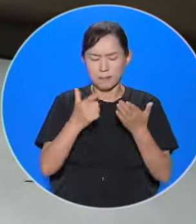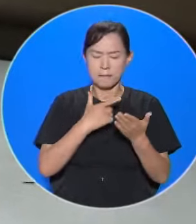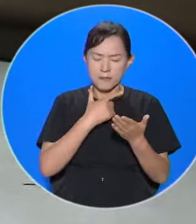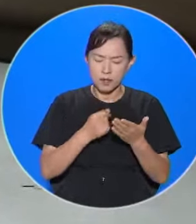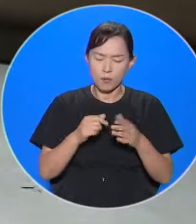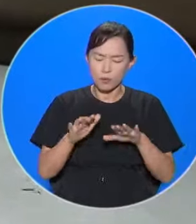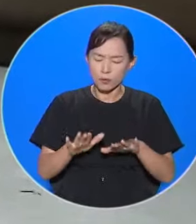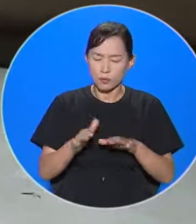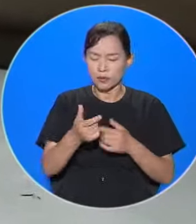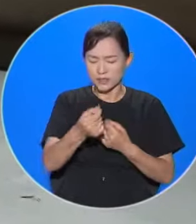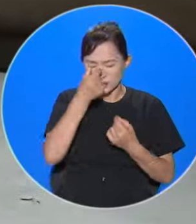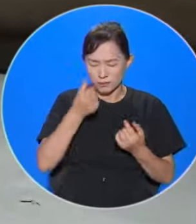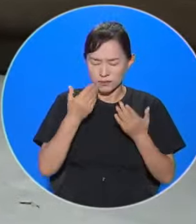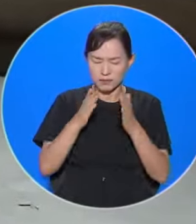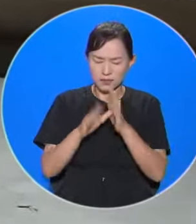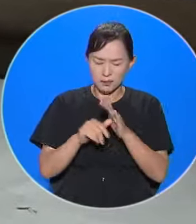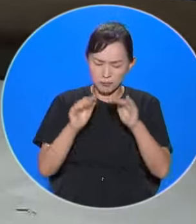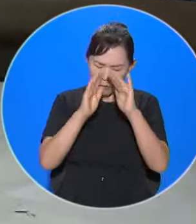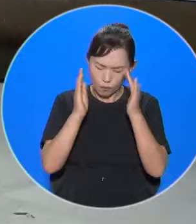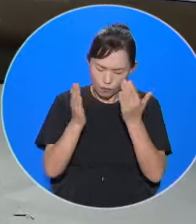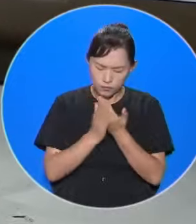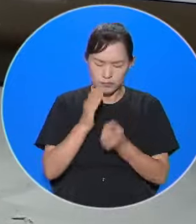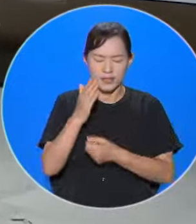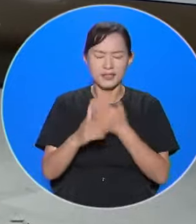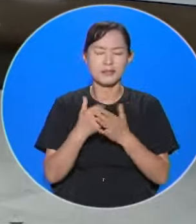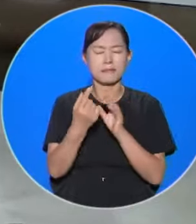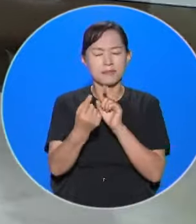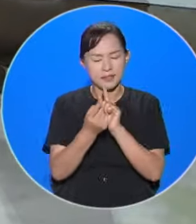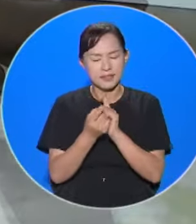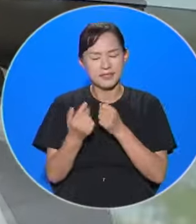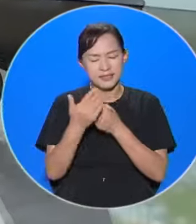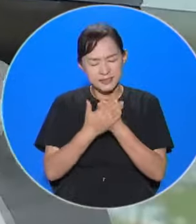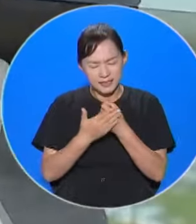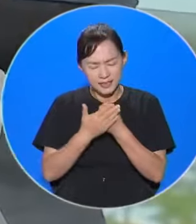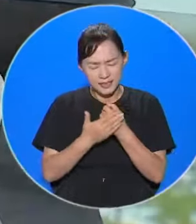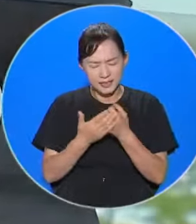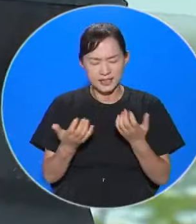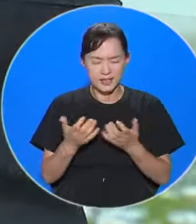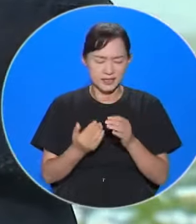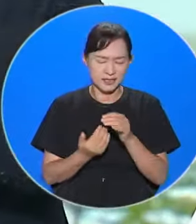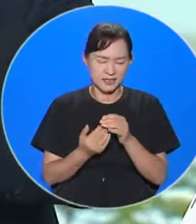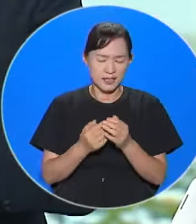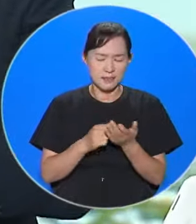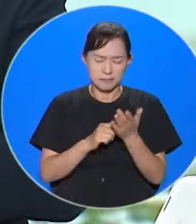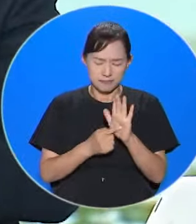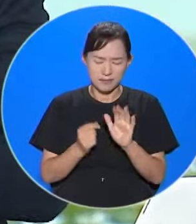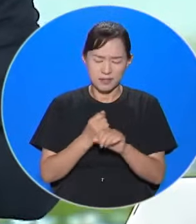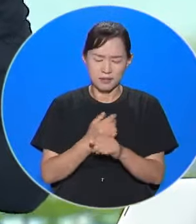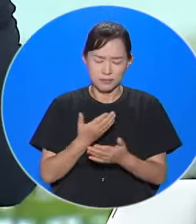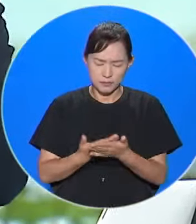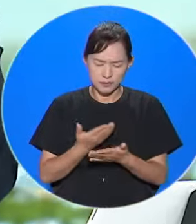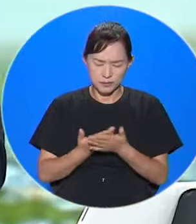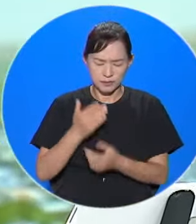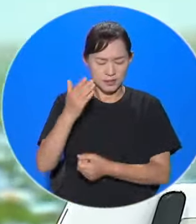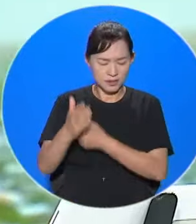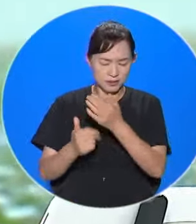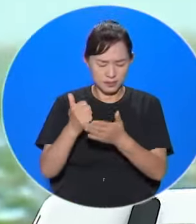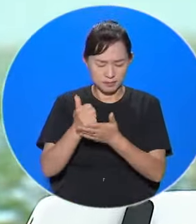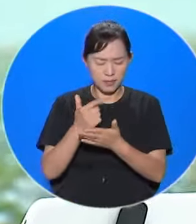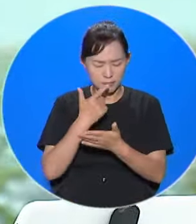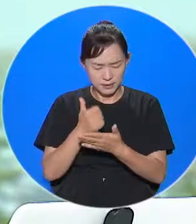오늘도 우리가 함께 기도할 때 모두가 하나님 만나는 은혜의 역사가 나타나게 하여 주시옵소서. 하나님